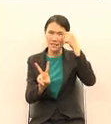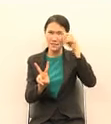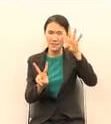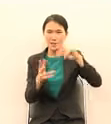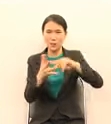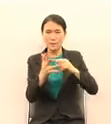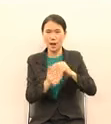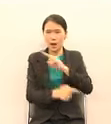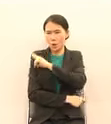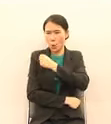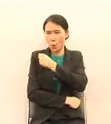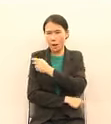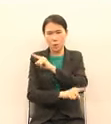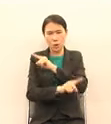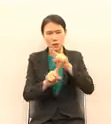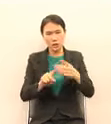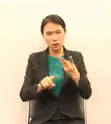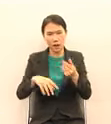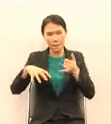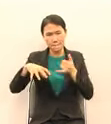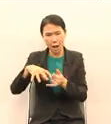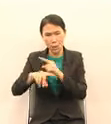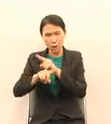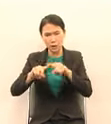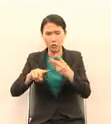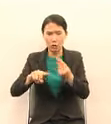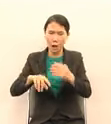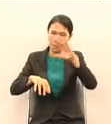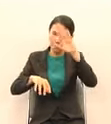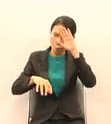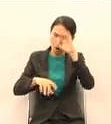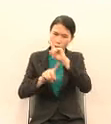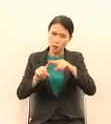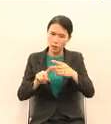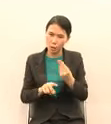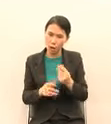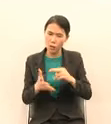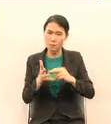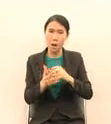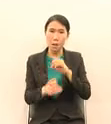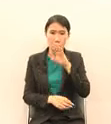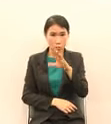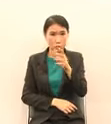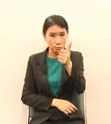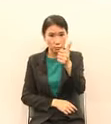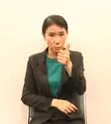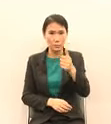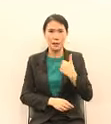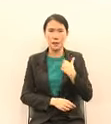าเข้าโรงพยาบาลประมาณวันที่เท่าไหร่มีอาการป่วยวันที่เท่าไหร่ที่ทางคุณหมอบอกว่า